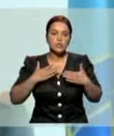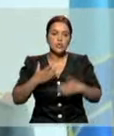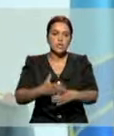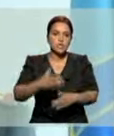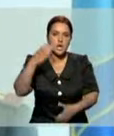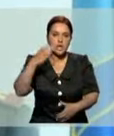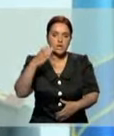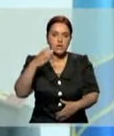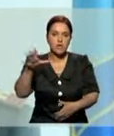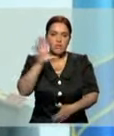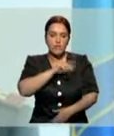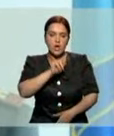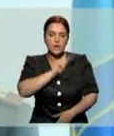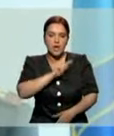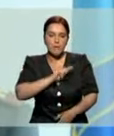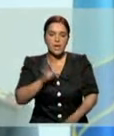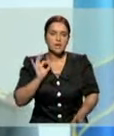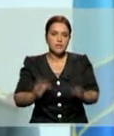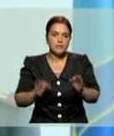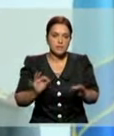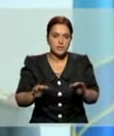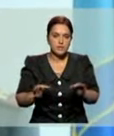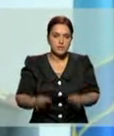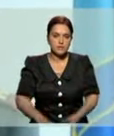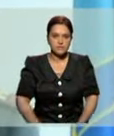все в рабочем состоянии.